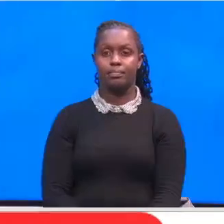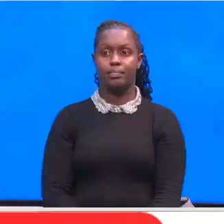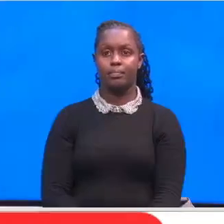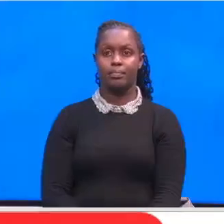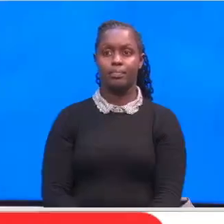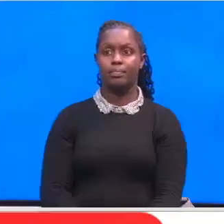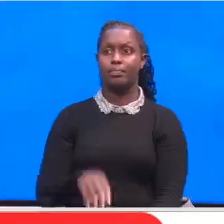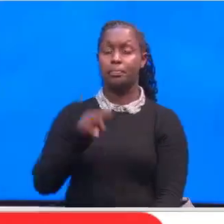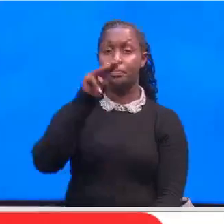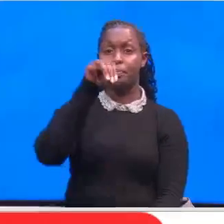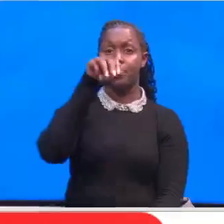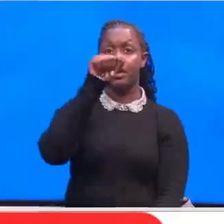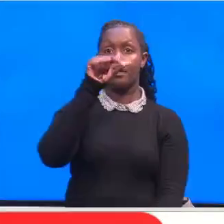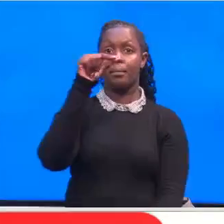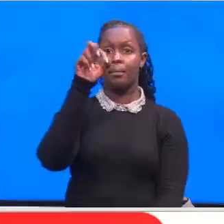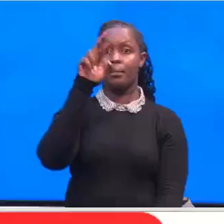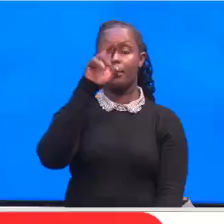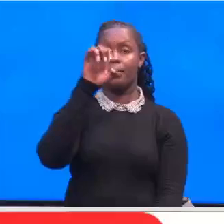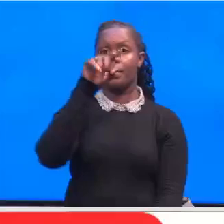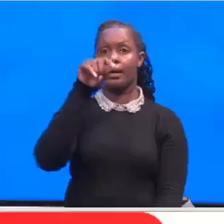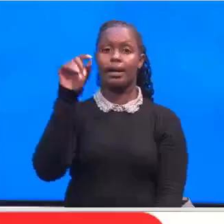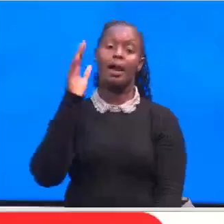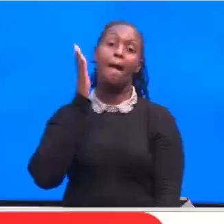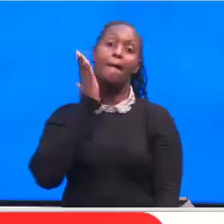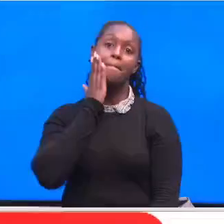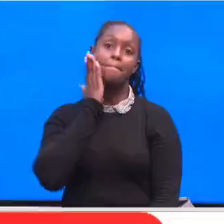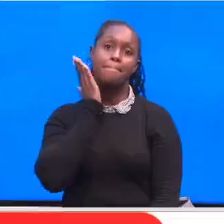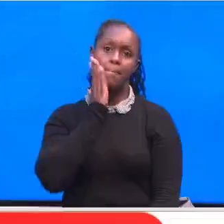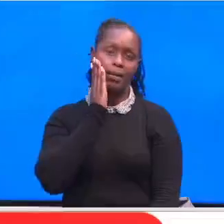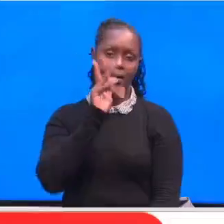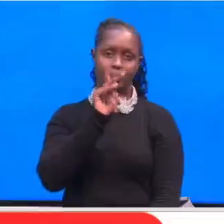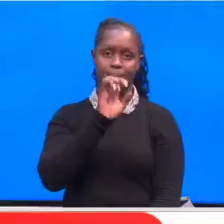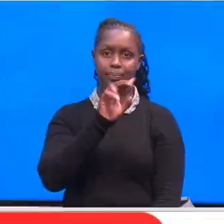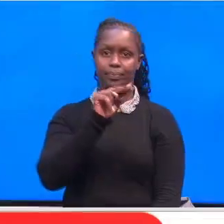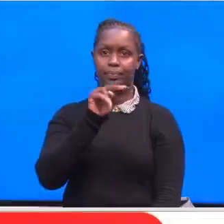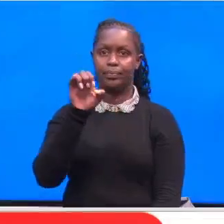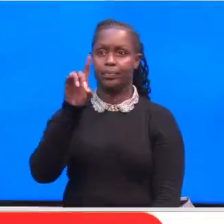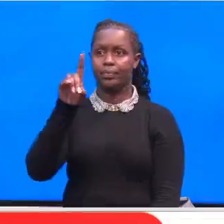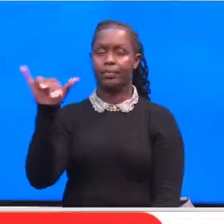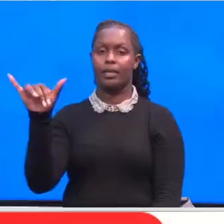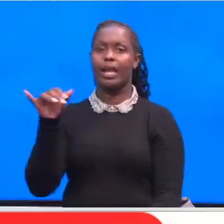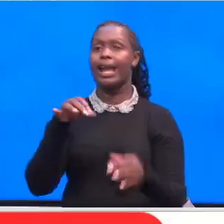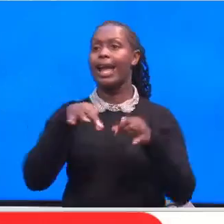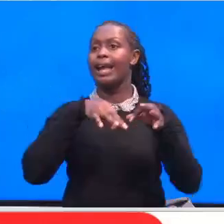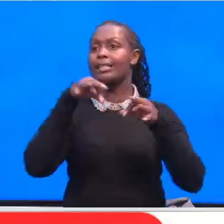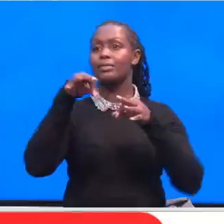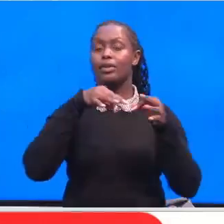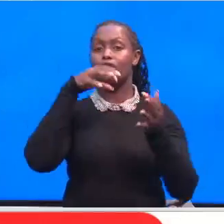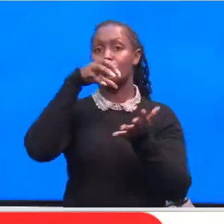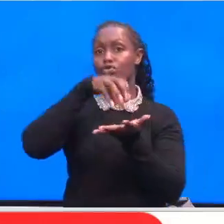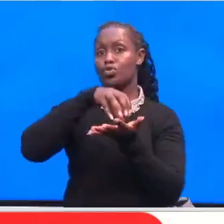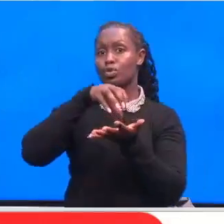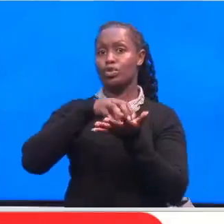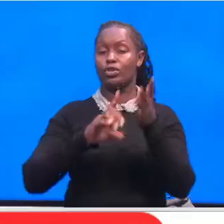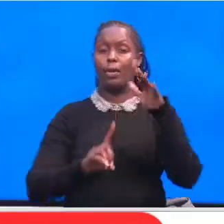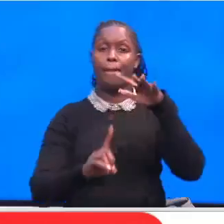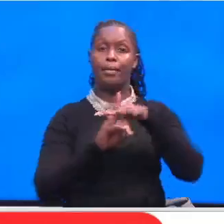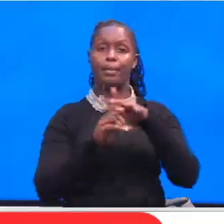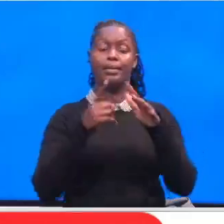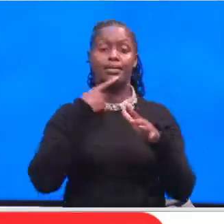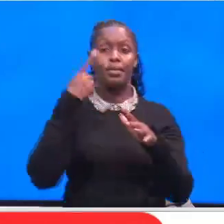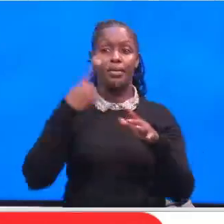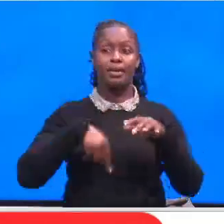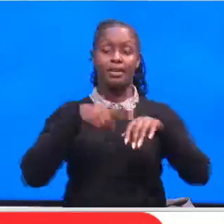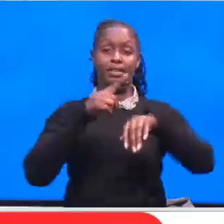Margaret Mbithe, mamake mzazi Kennedy Maluni, anaelezea kwa uchungu matukio ya usiku huo. Kulingana naye, mida ya saa